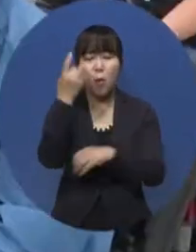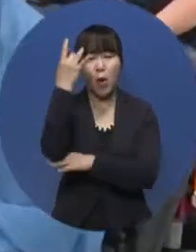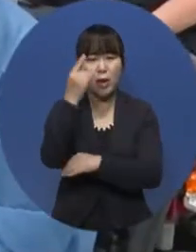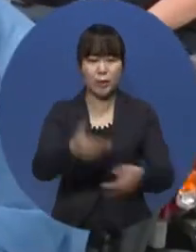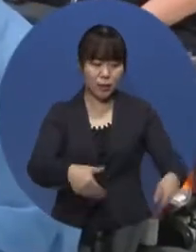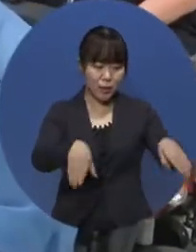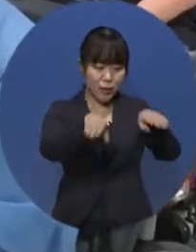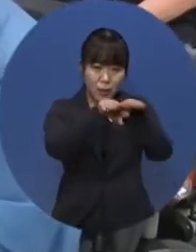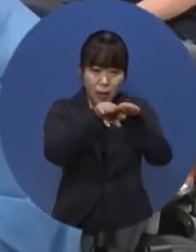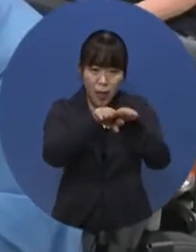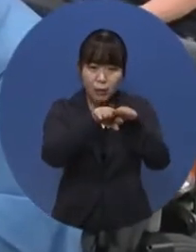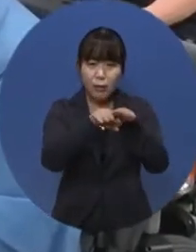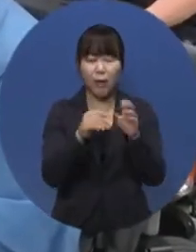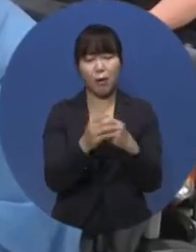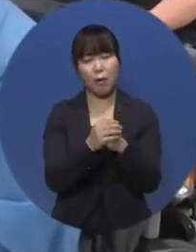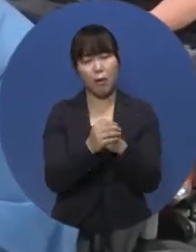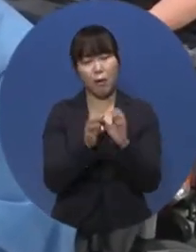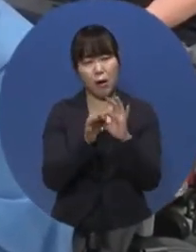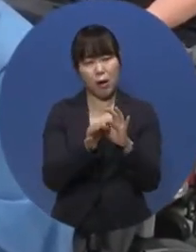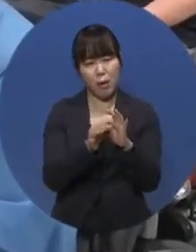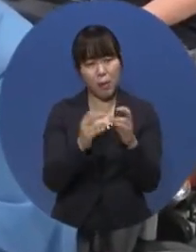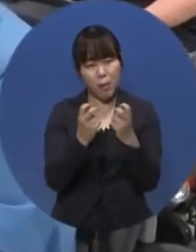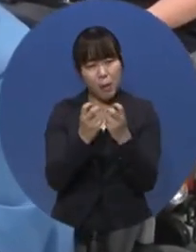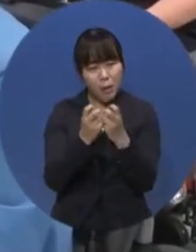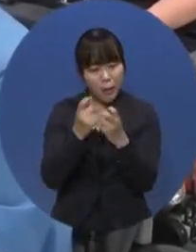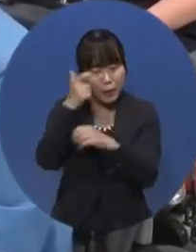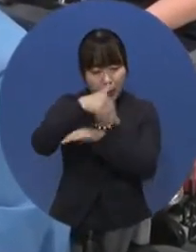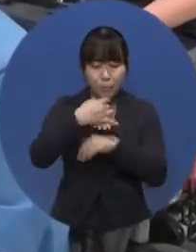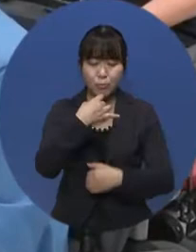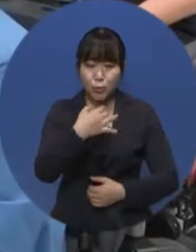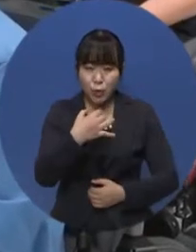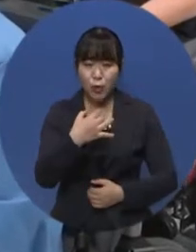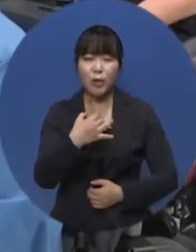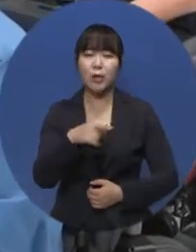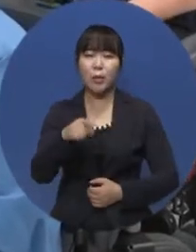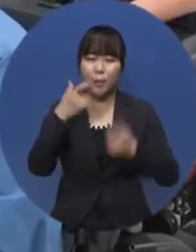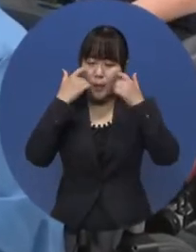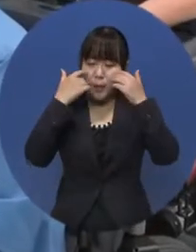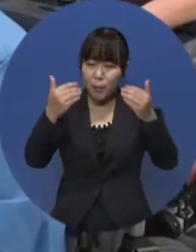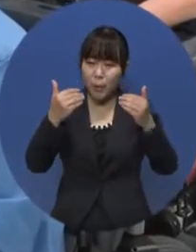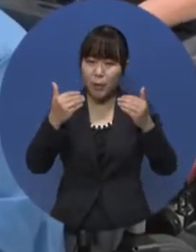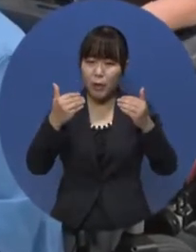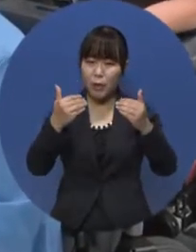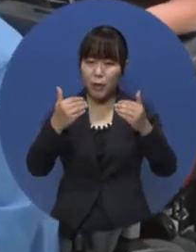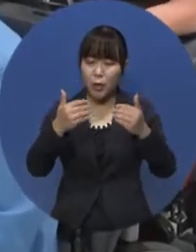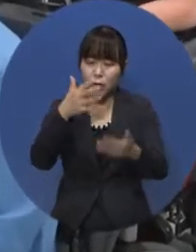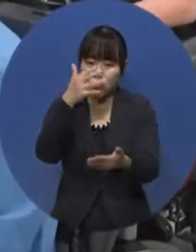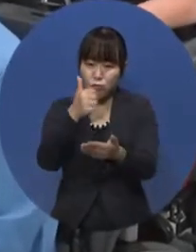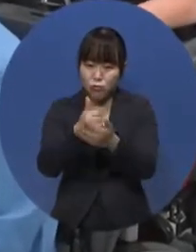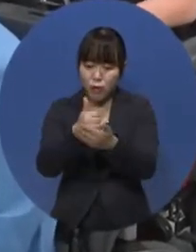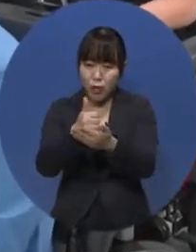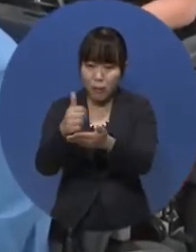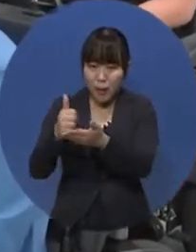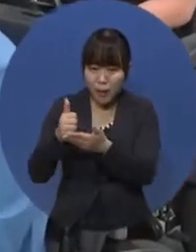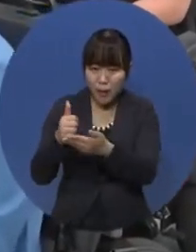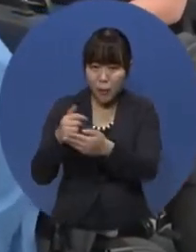시설의 출구 전략 계획만을 염두에 둔 것으로 이는 명백한 주객 전도라고